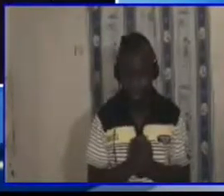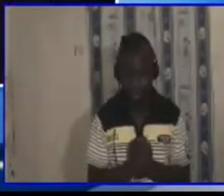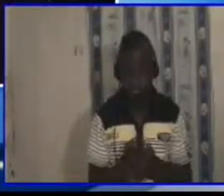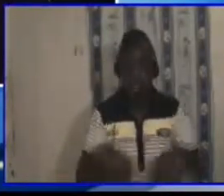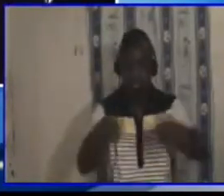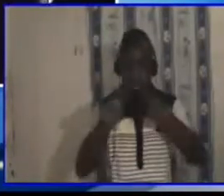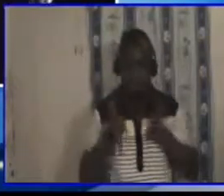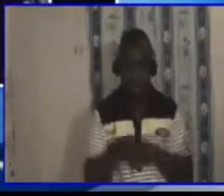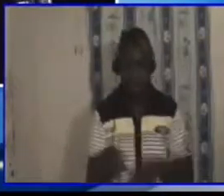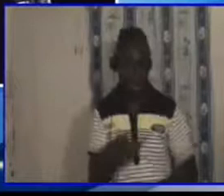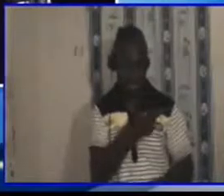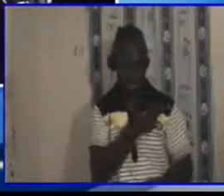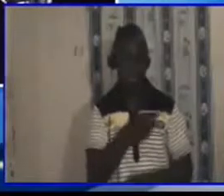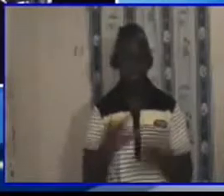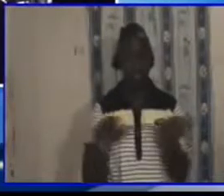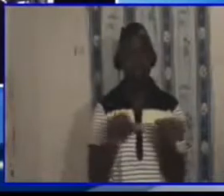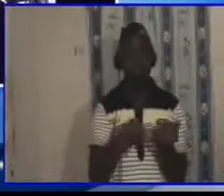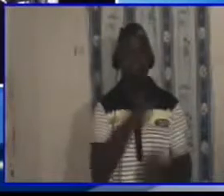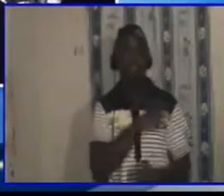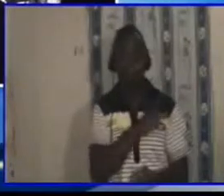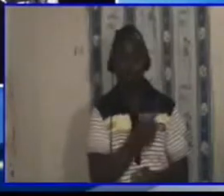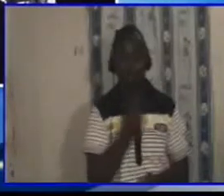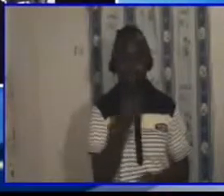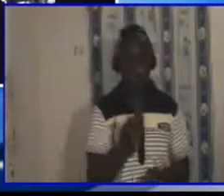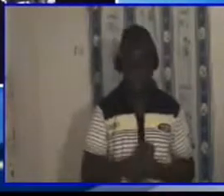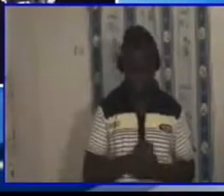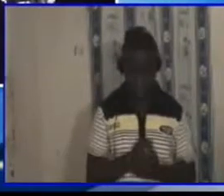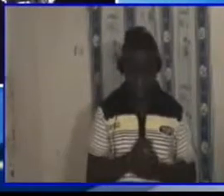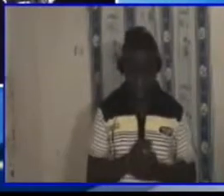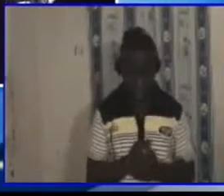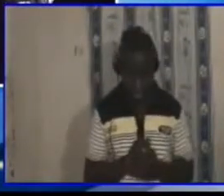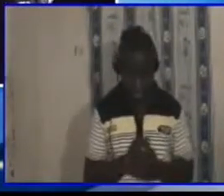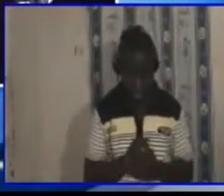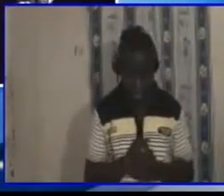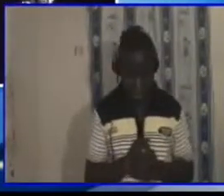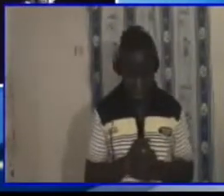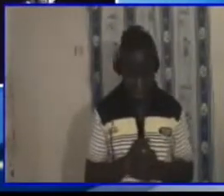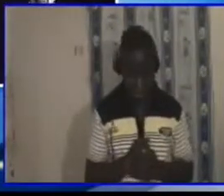e non sono condotti dallo spirito santo